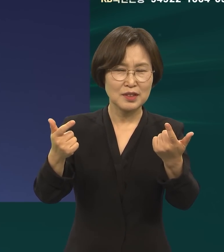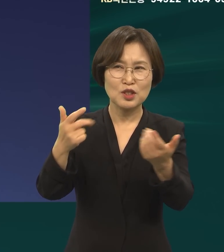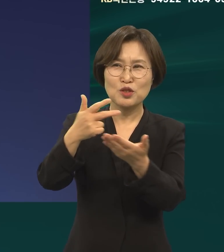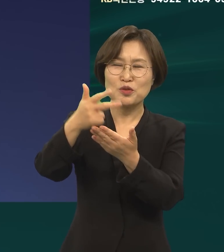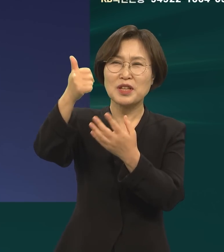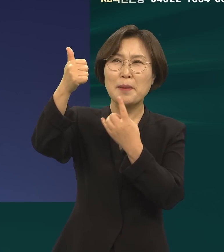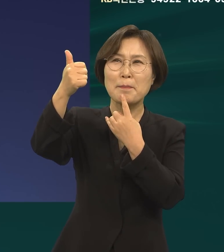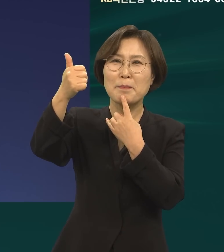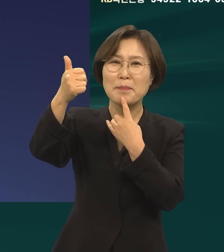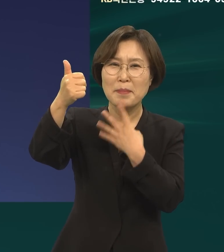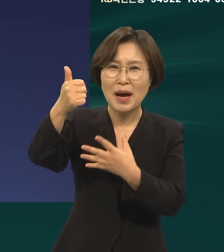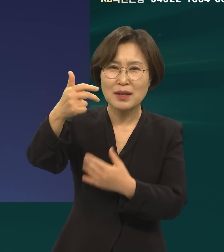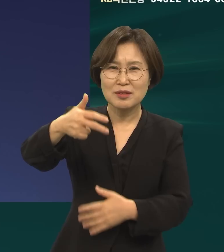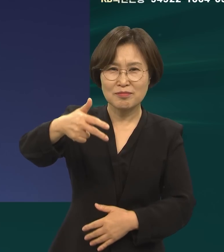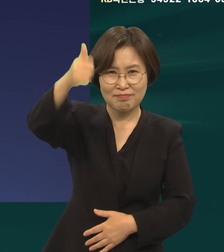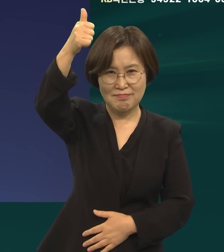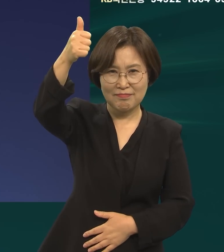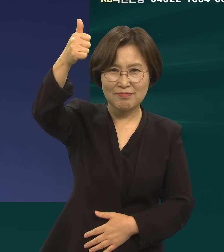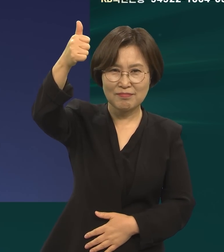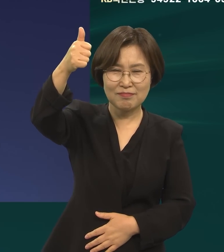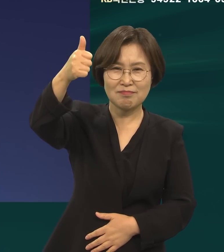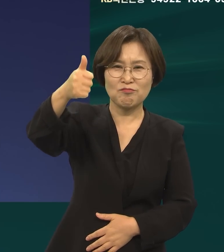주님만이 주인이세요.